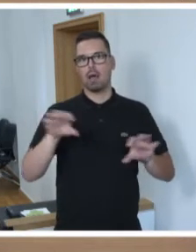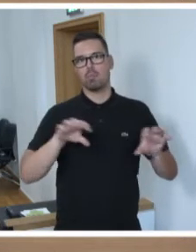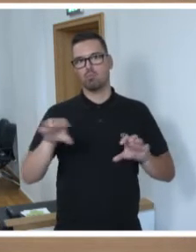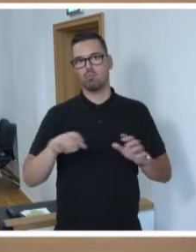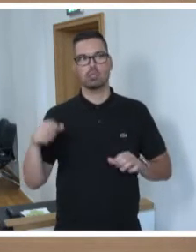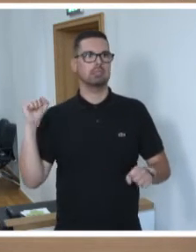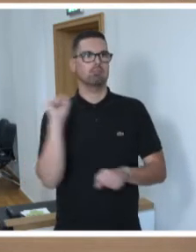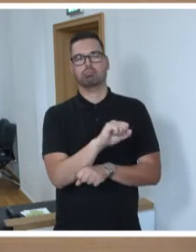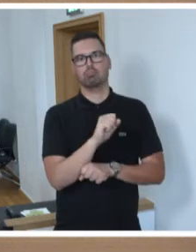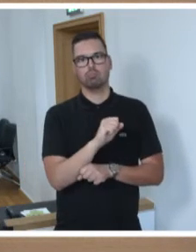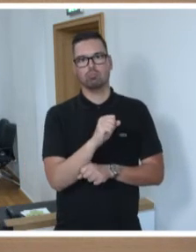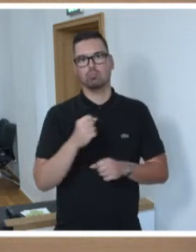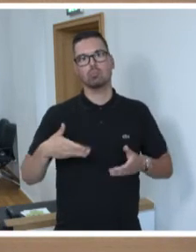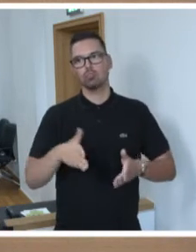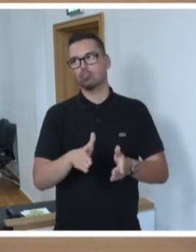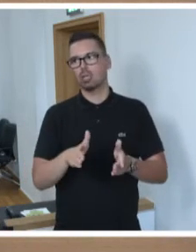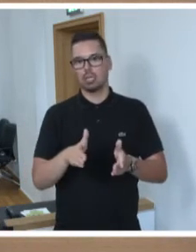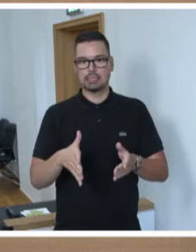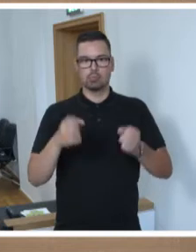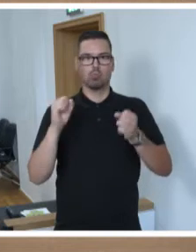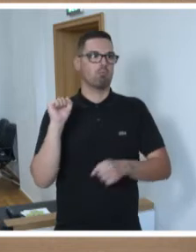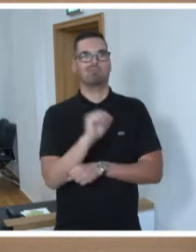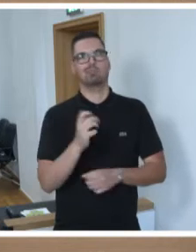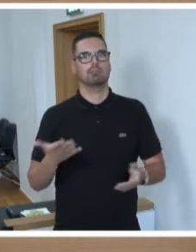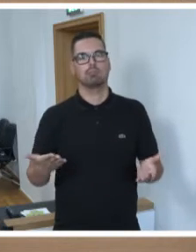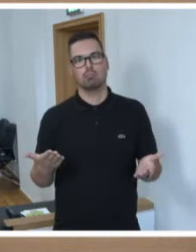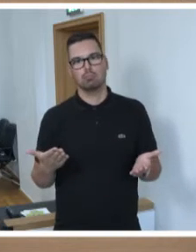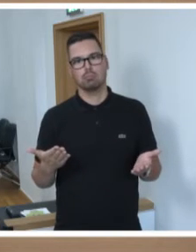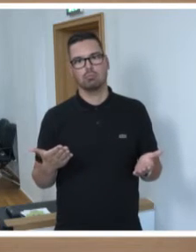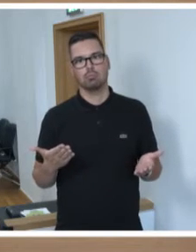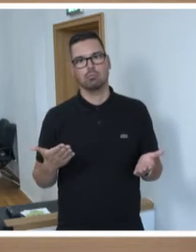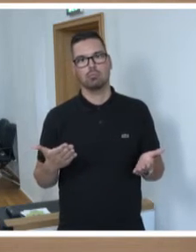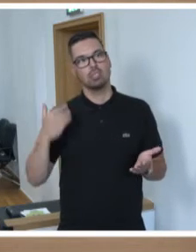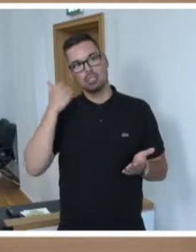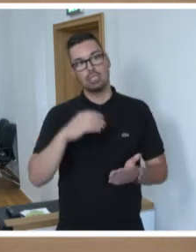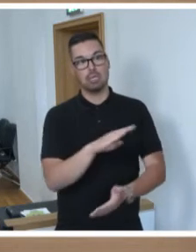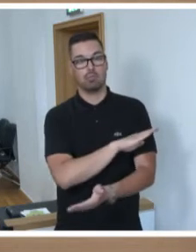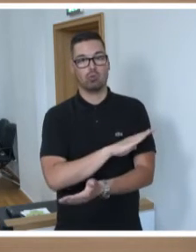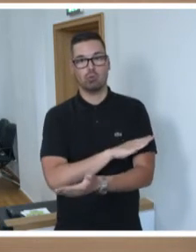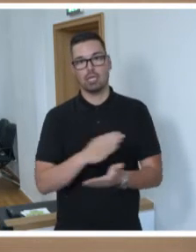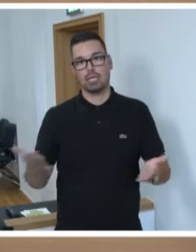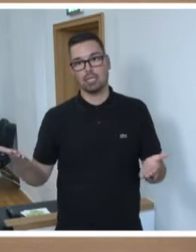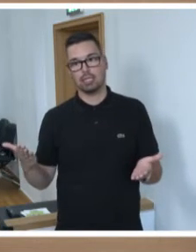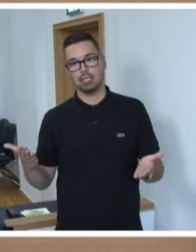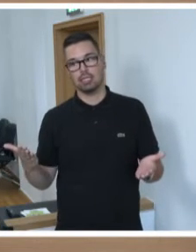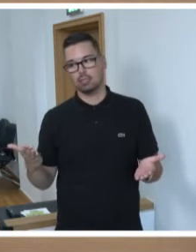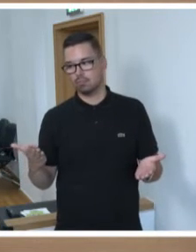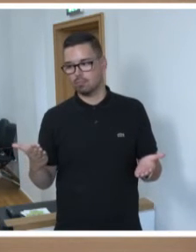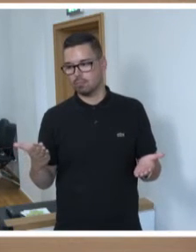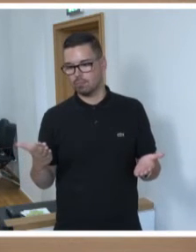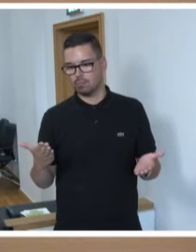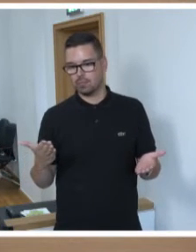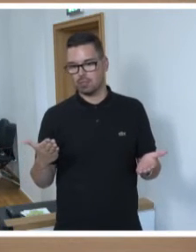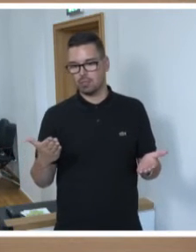Straßburg gegen die Interessen der Menschen entscheiden, die sie gewählt haben. Und liebe Kolleginnen und Kollegen, das, was Armin Gehl, was die